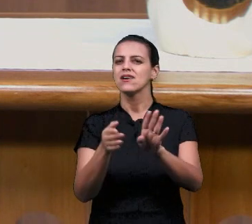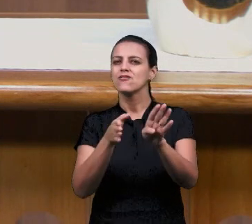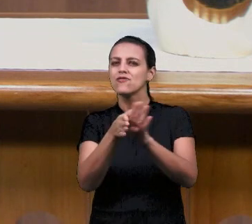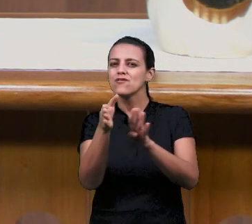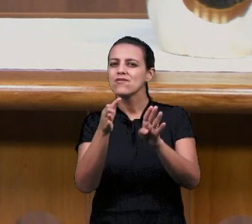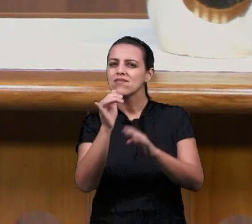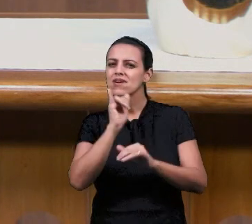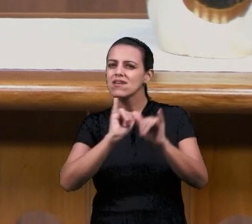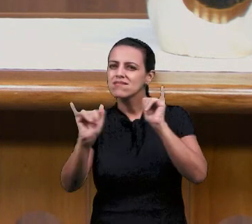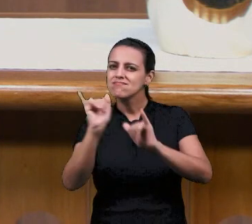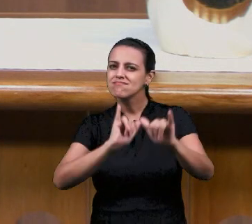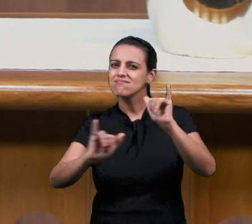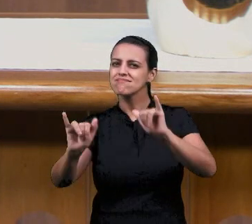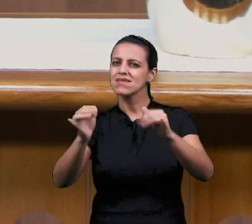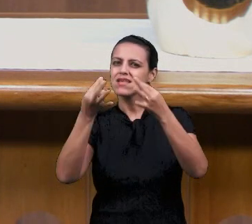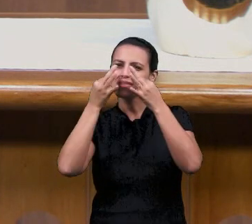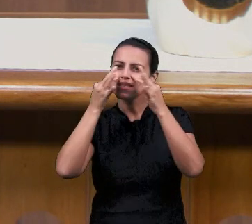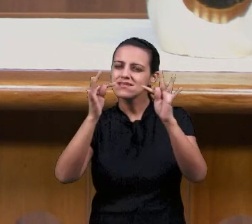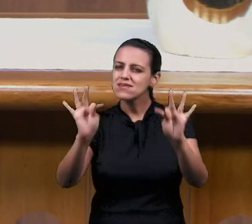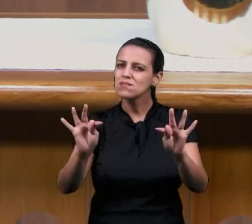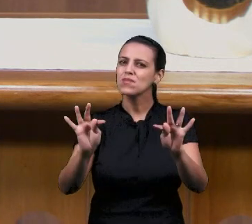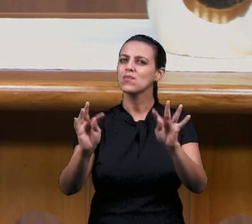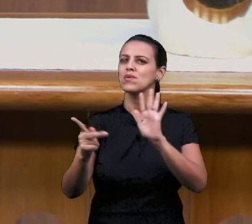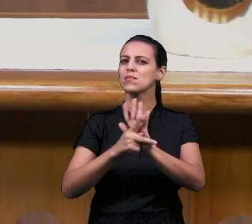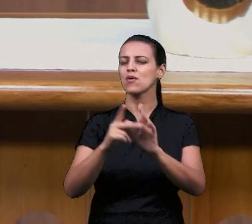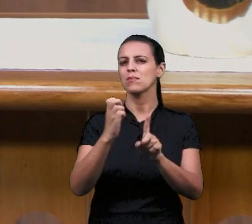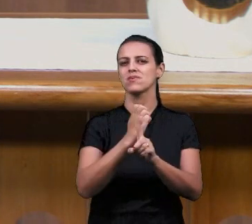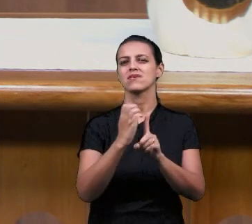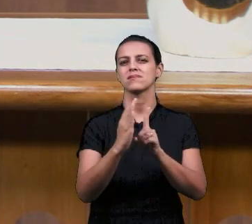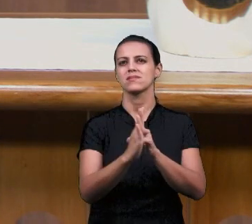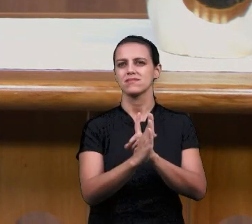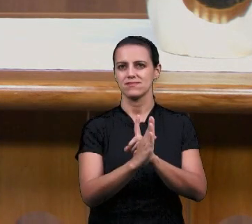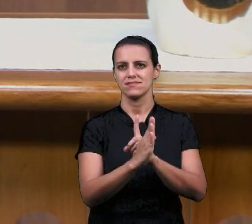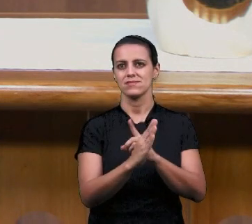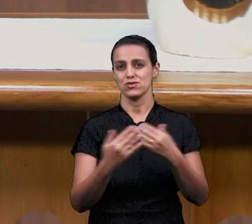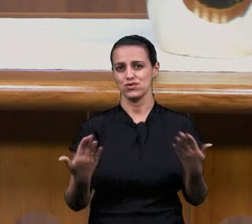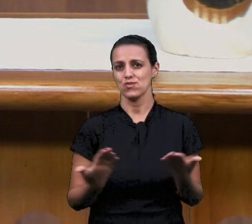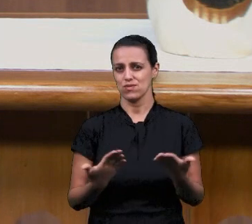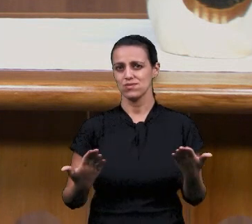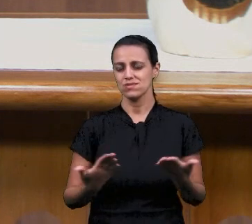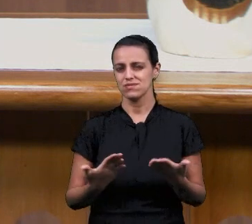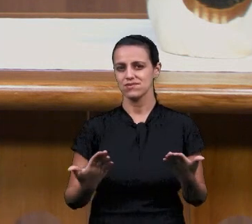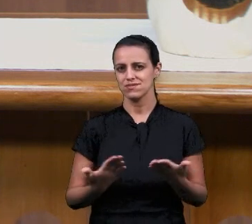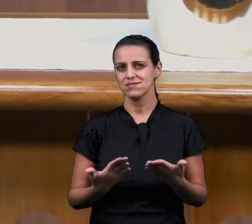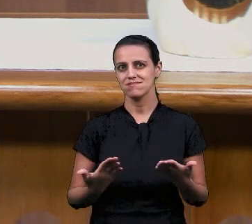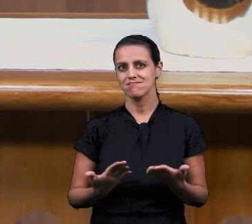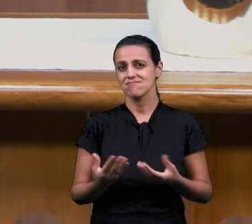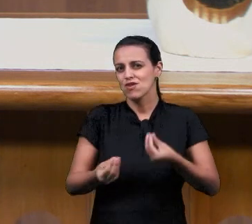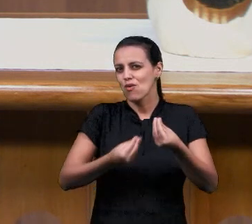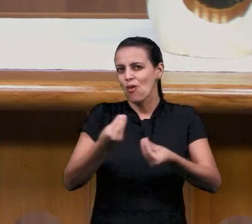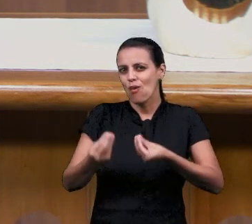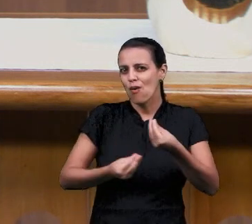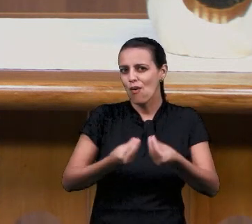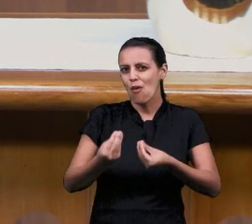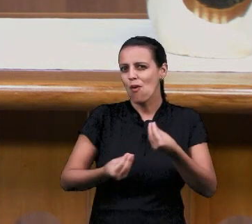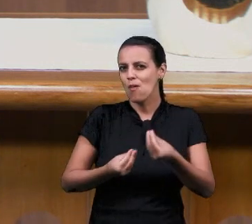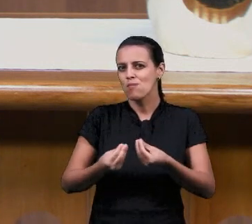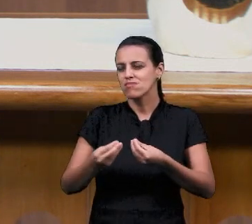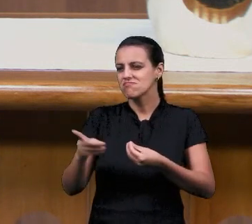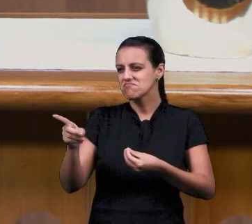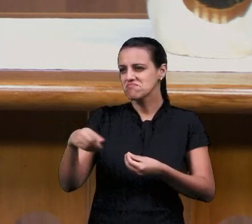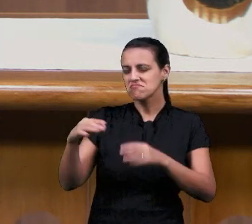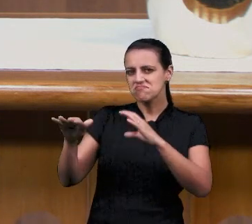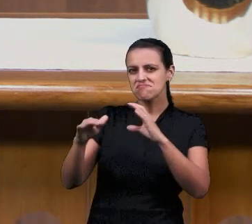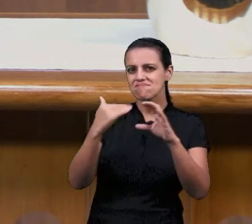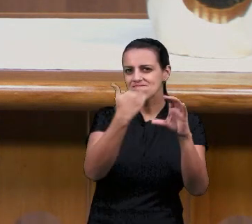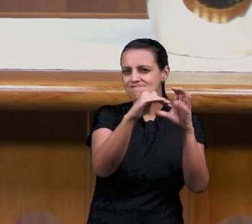au témoignage de l'école biblique d'aujourd'hui, y compris la manière comme elle est reçue dans